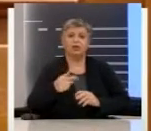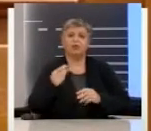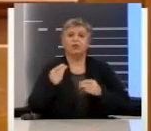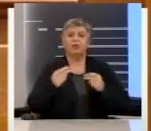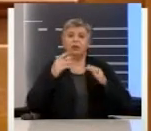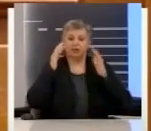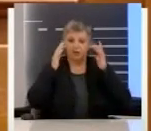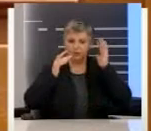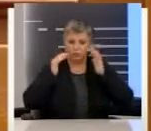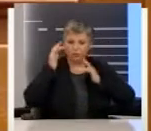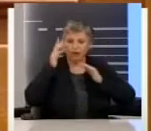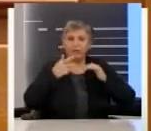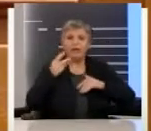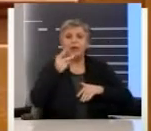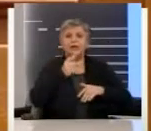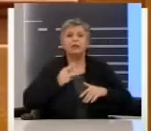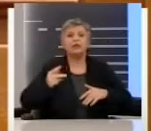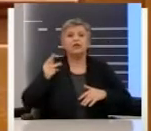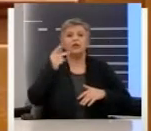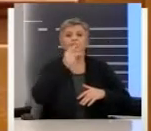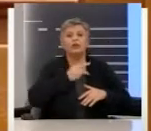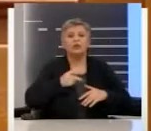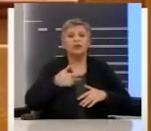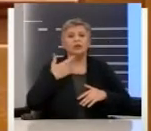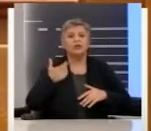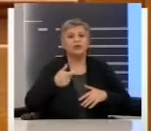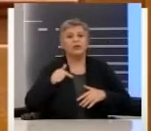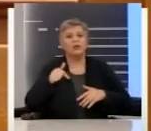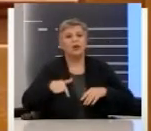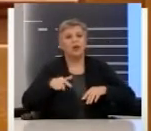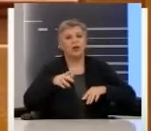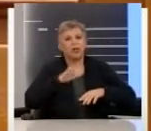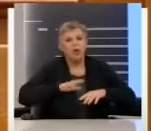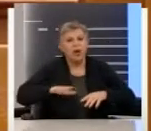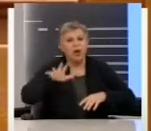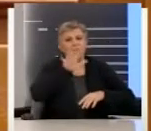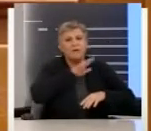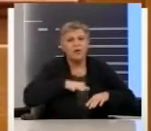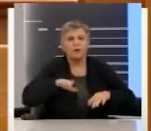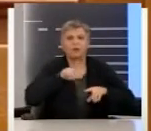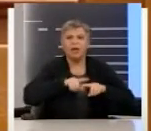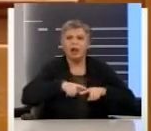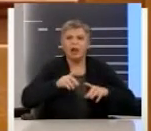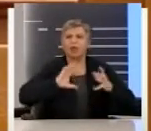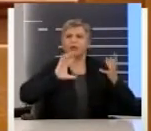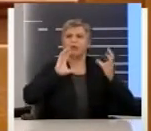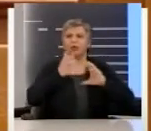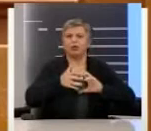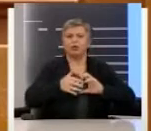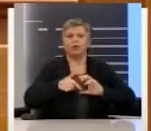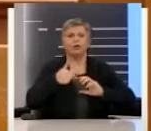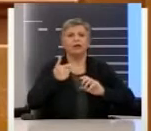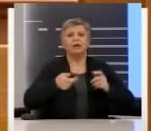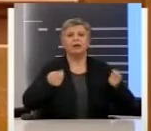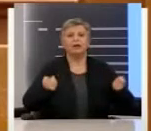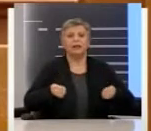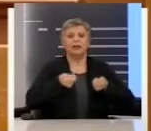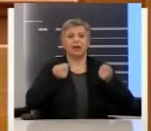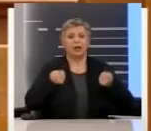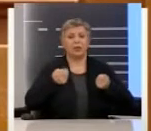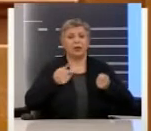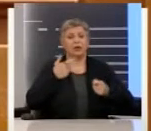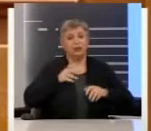προβληματισμού των κοινωνιών σε όλο τον κόσμο και στην Ευρώπη, με τις αποφάσεις των οργάνων της